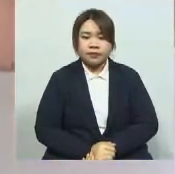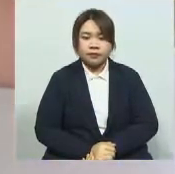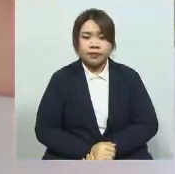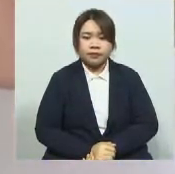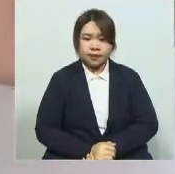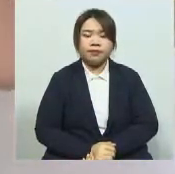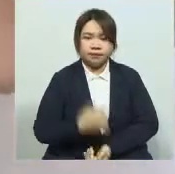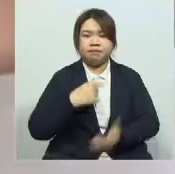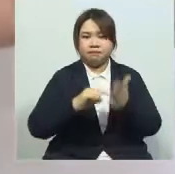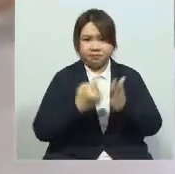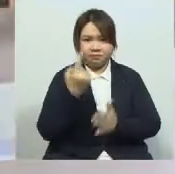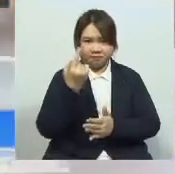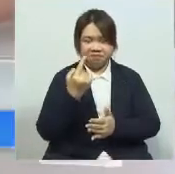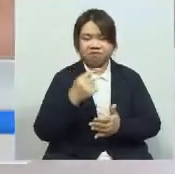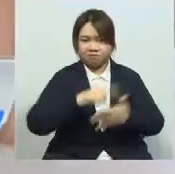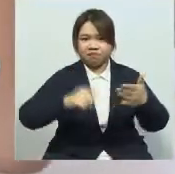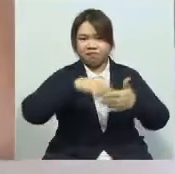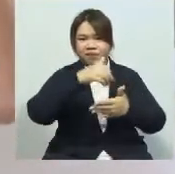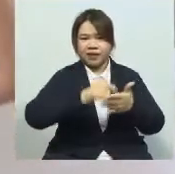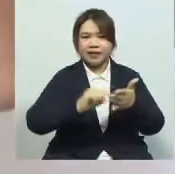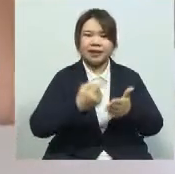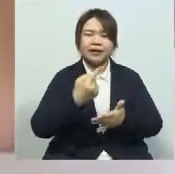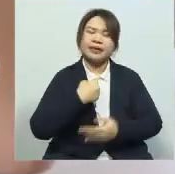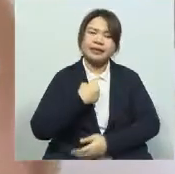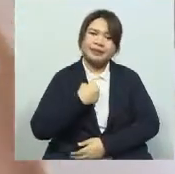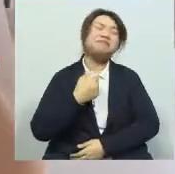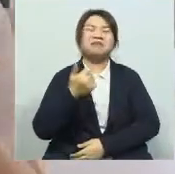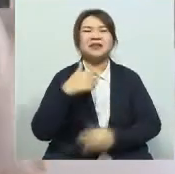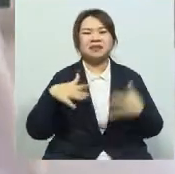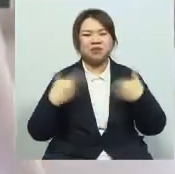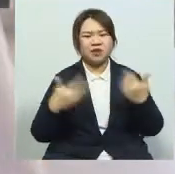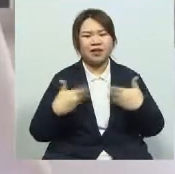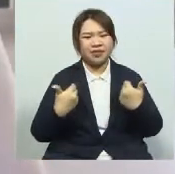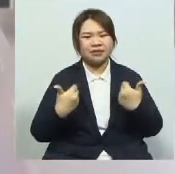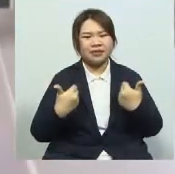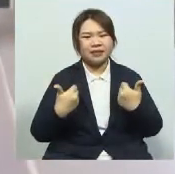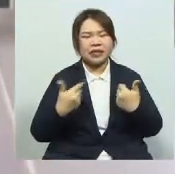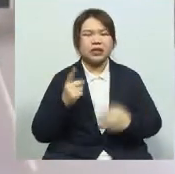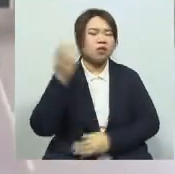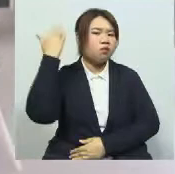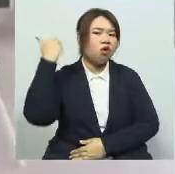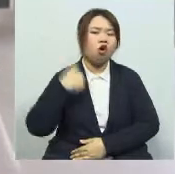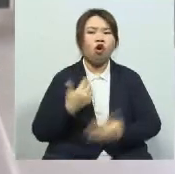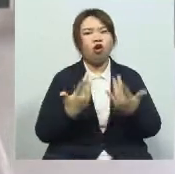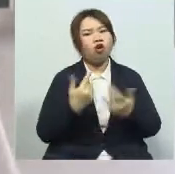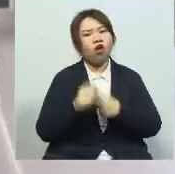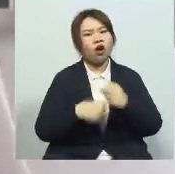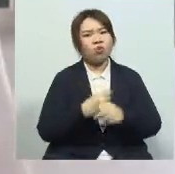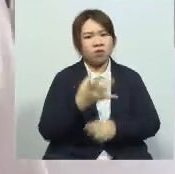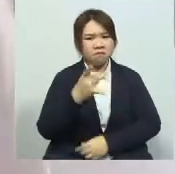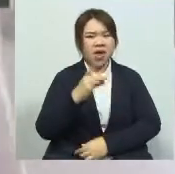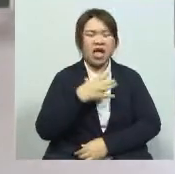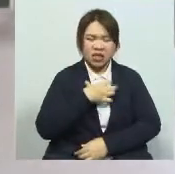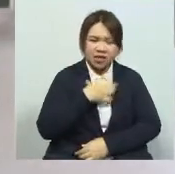ใช่ค่ะเป็นครั้งแรกก็รู้สึกว่าดีใจที่มันตั้งแต่หนูร้องแต่อายุครบ18ที่แบบต้